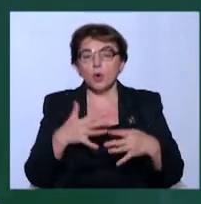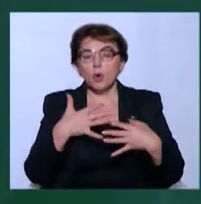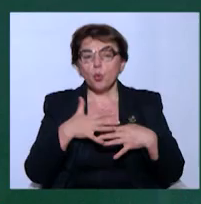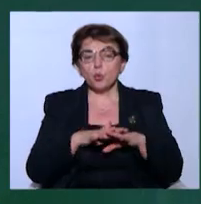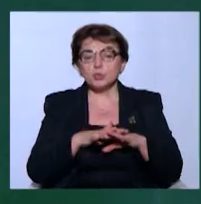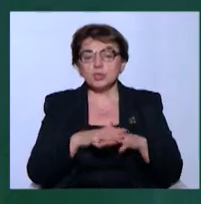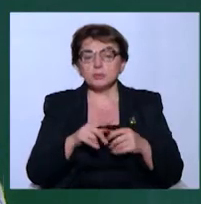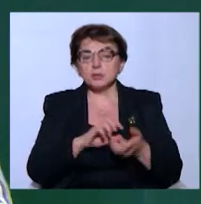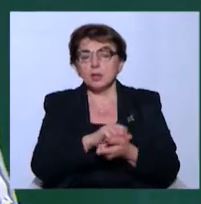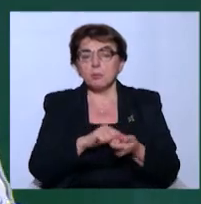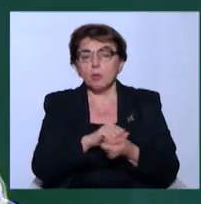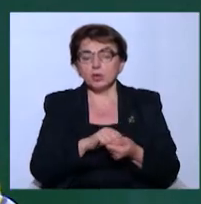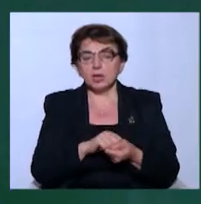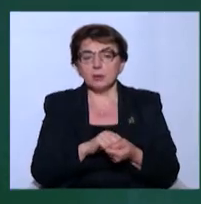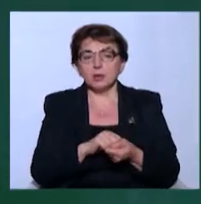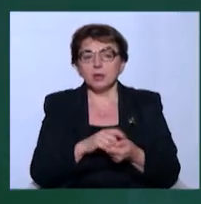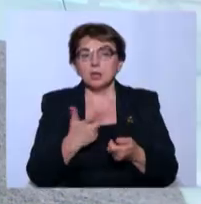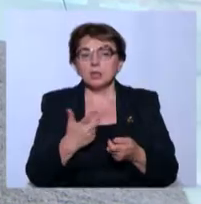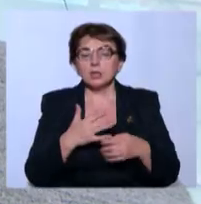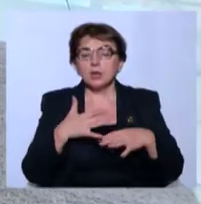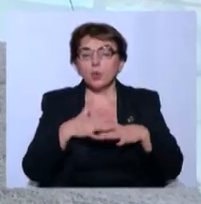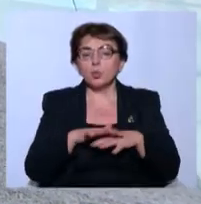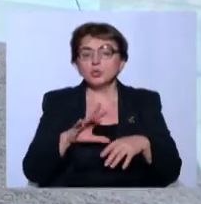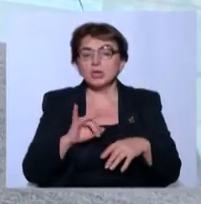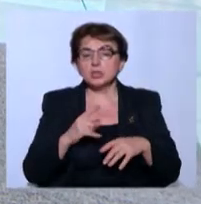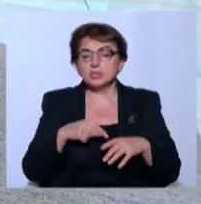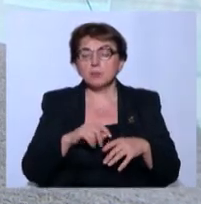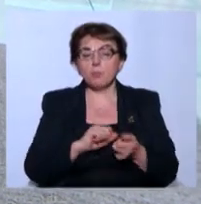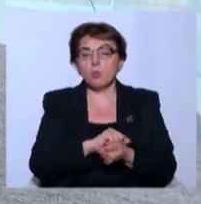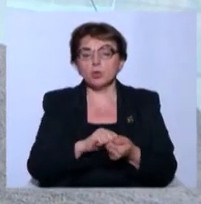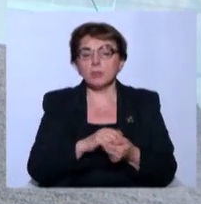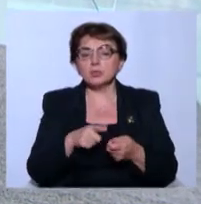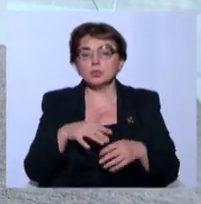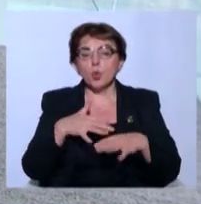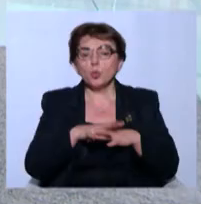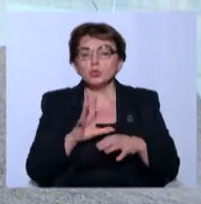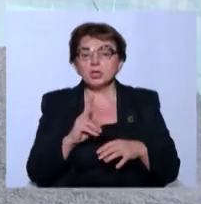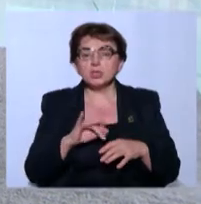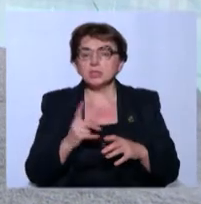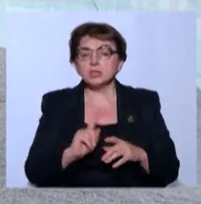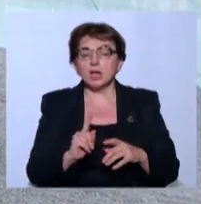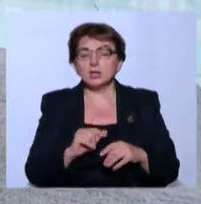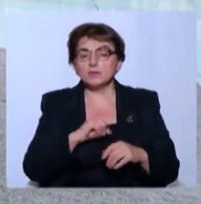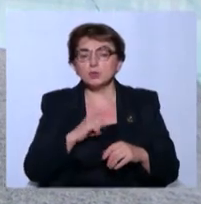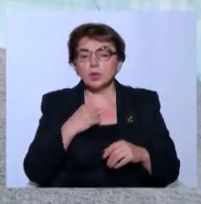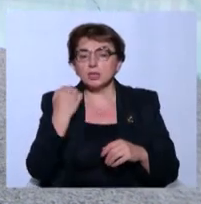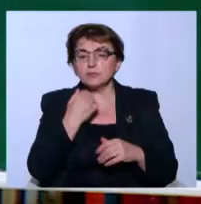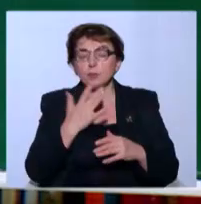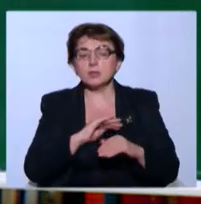უჯრედისის მონელება. რა არის უჯრედისი? უჯრედისი არის ნივთიერება, რომლითაც დაფარული